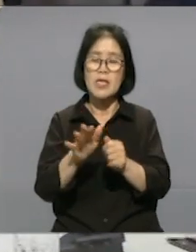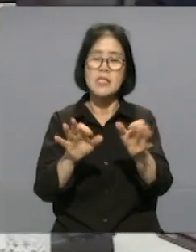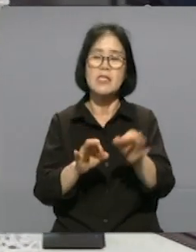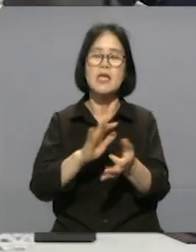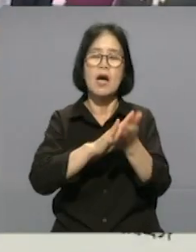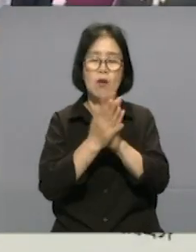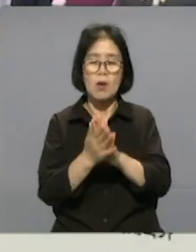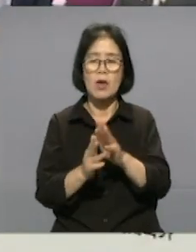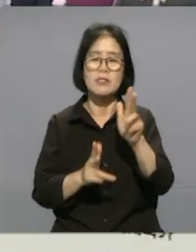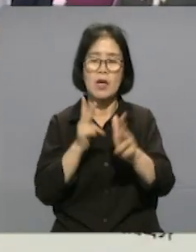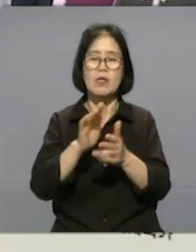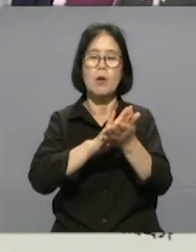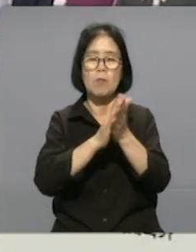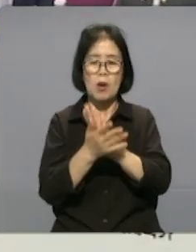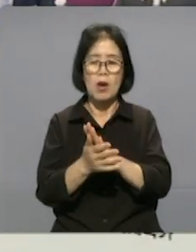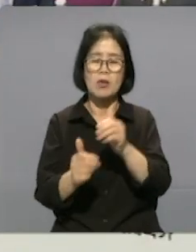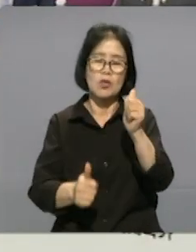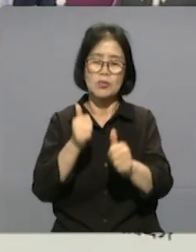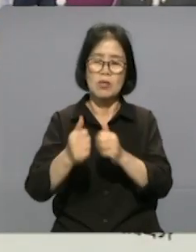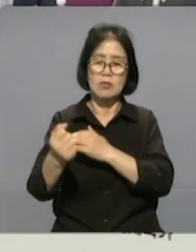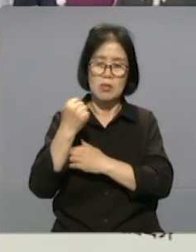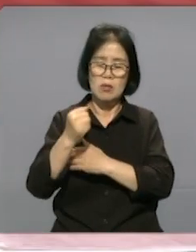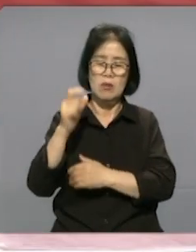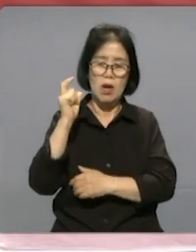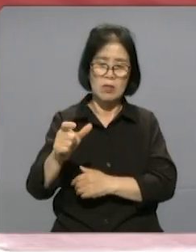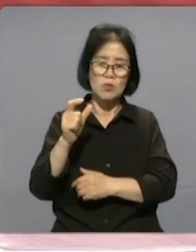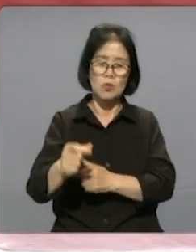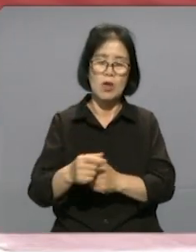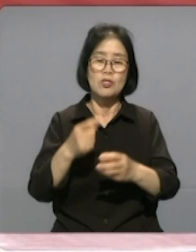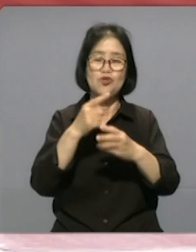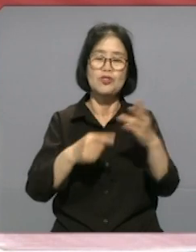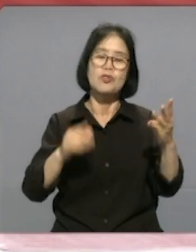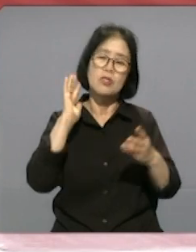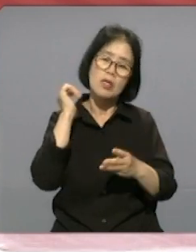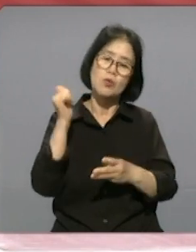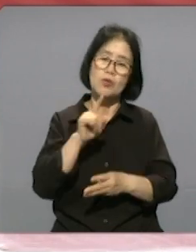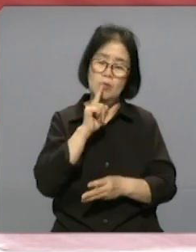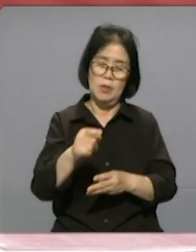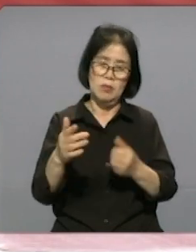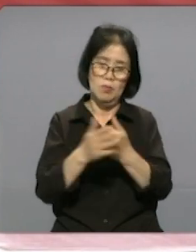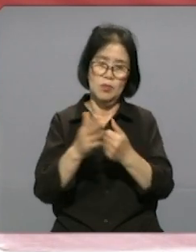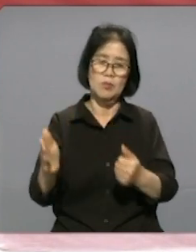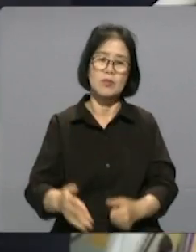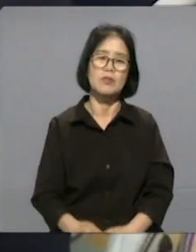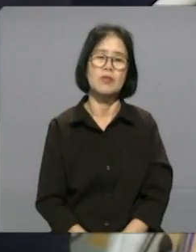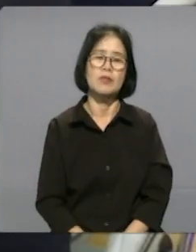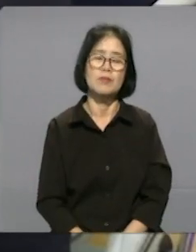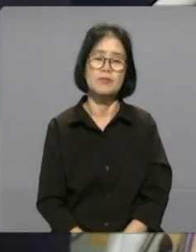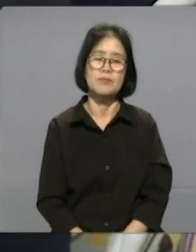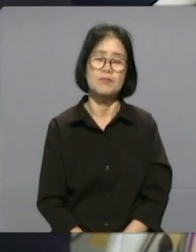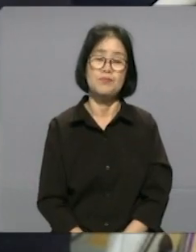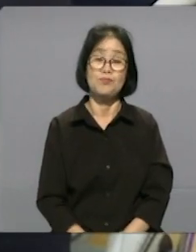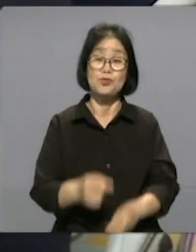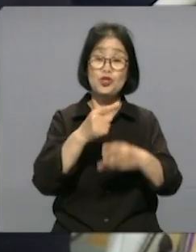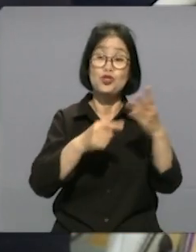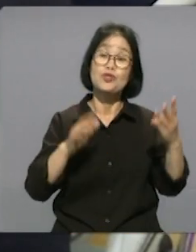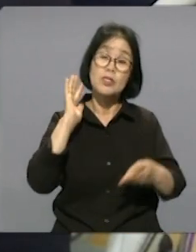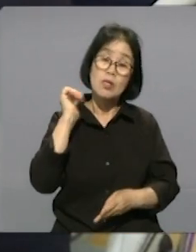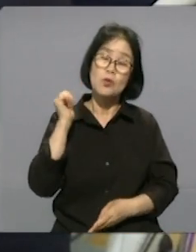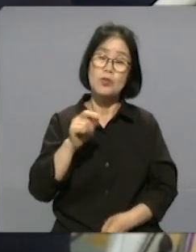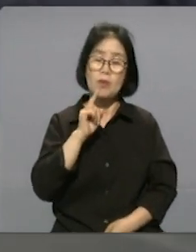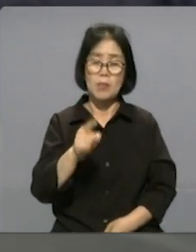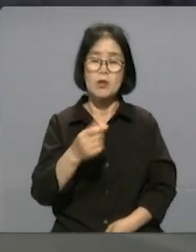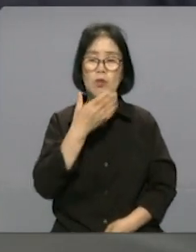시장화와 산업화 경쟁 체제를 강조한 윤석열 대통령의 발언 때문입니다 윤 대통령의